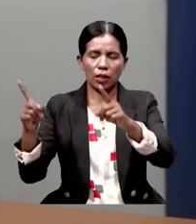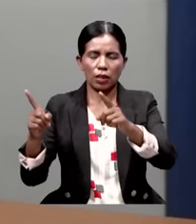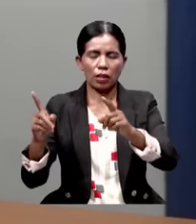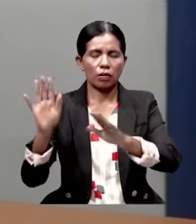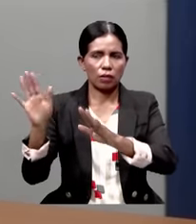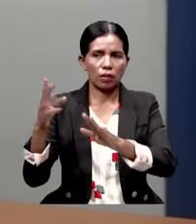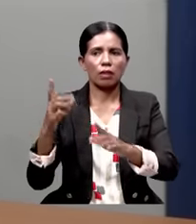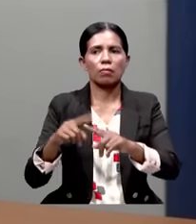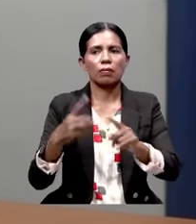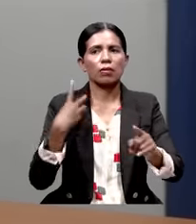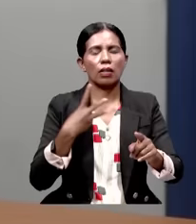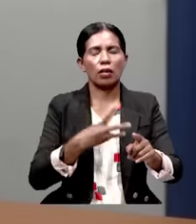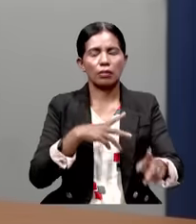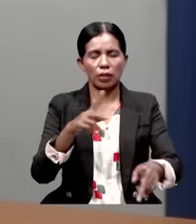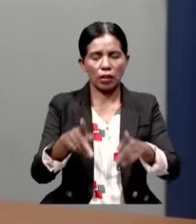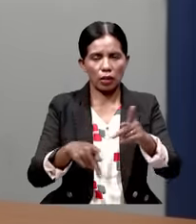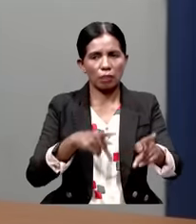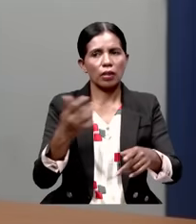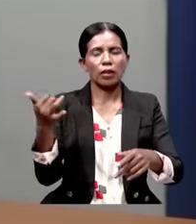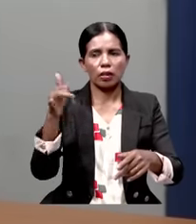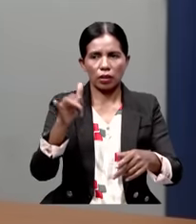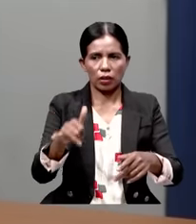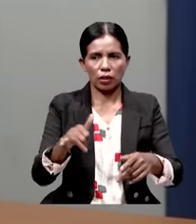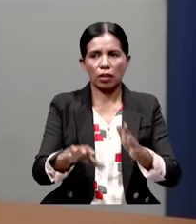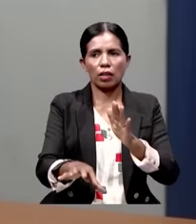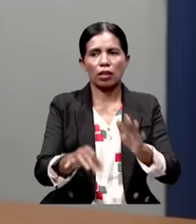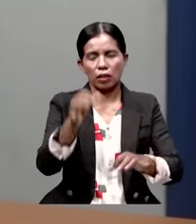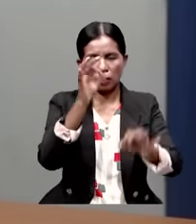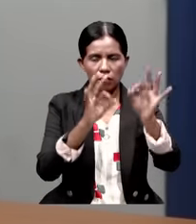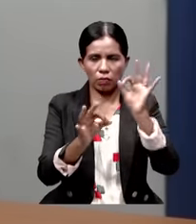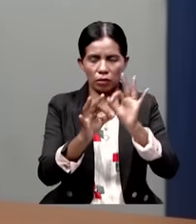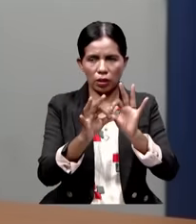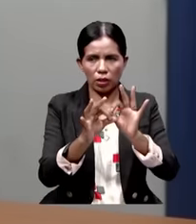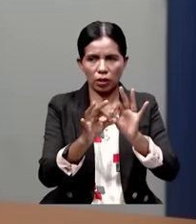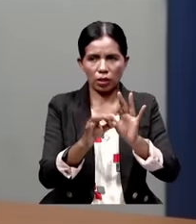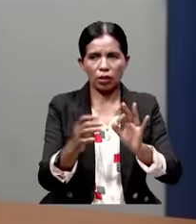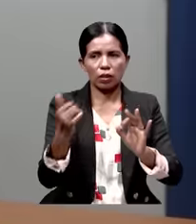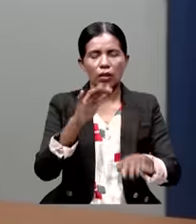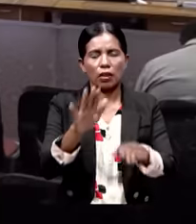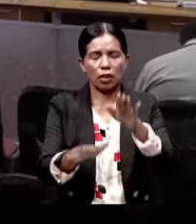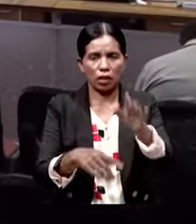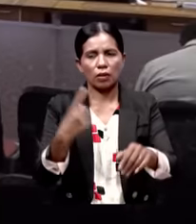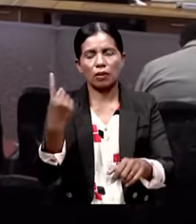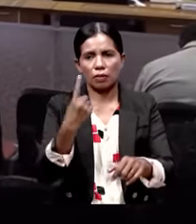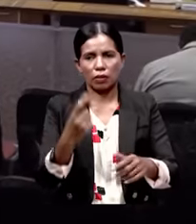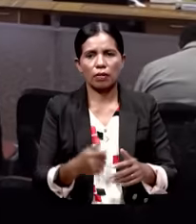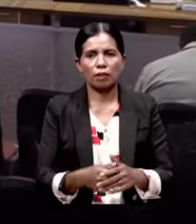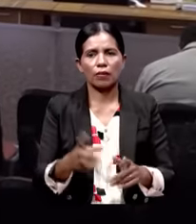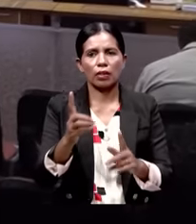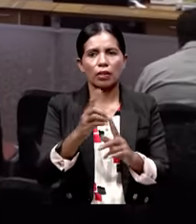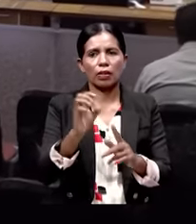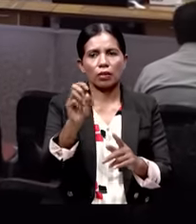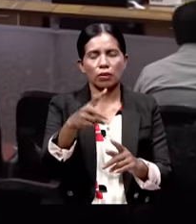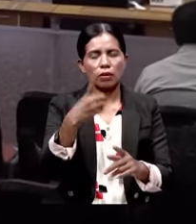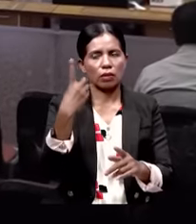ami ne militante no simpatizante ne be hetan confianza siralao na fatin ia lorong sanu resin rua